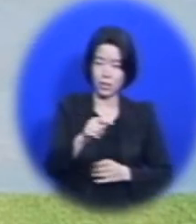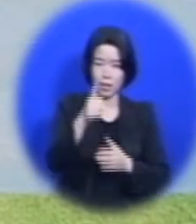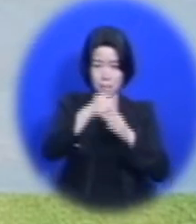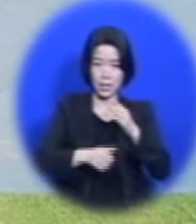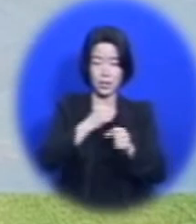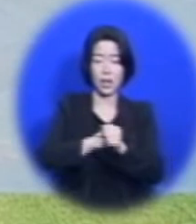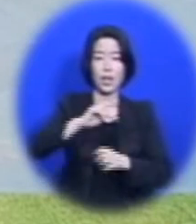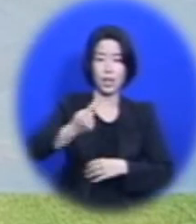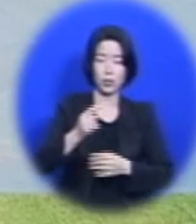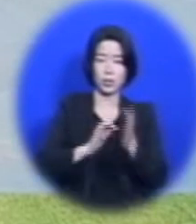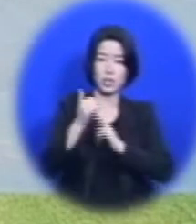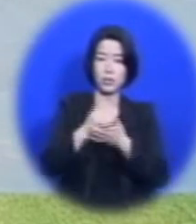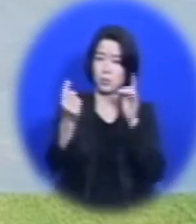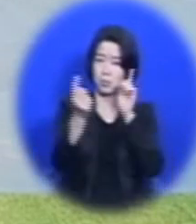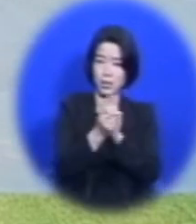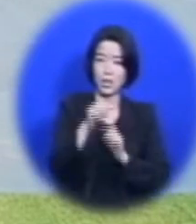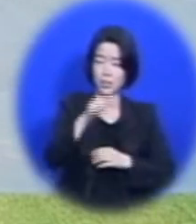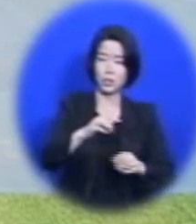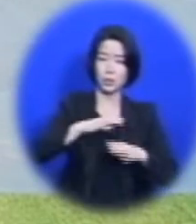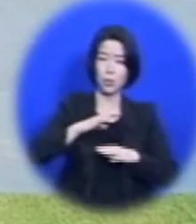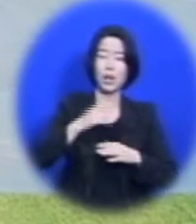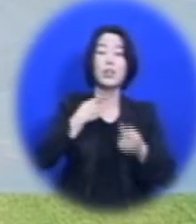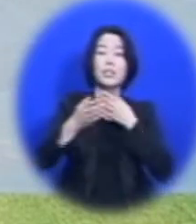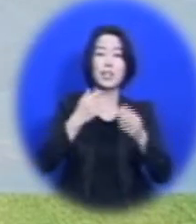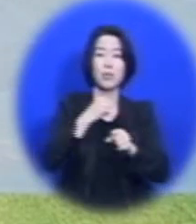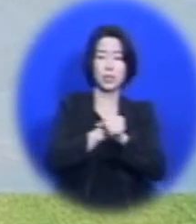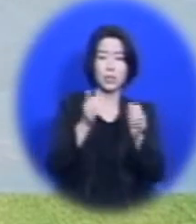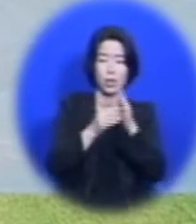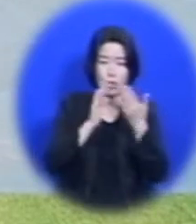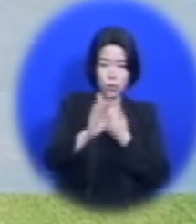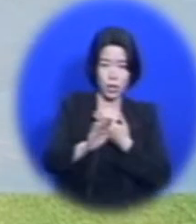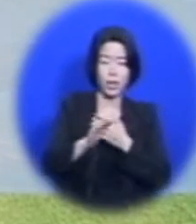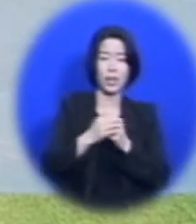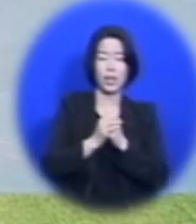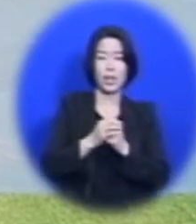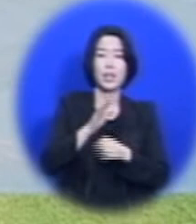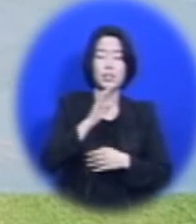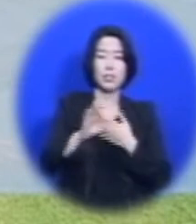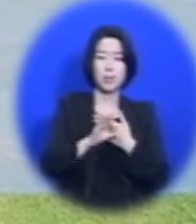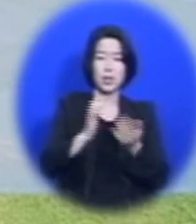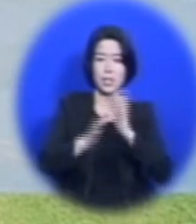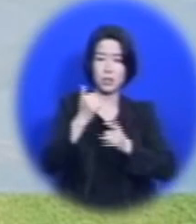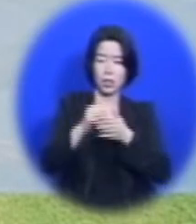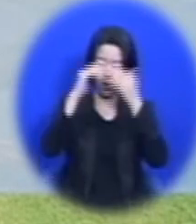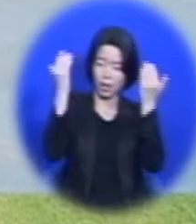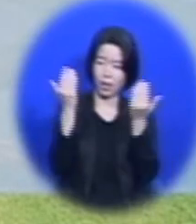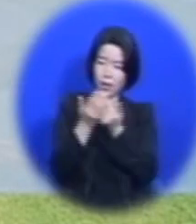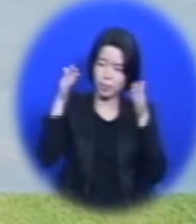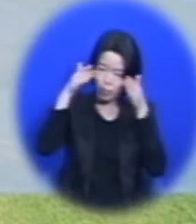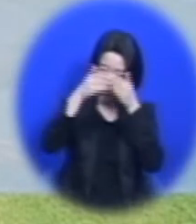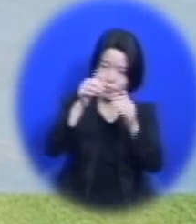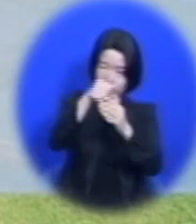할지라도 예수님을 만나는 그 놀라운 체험을 하고 나면 그러면 예수님에게로 다 빠져들어가게